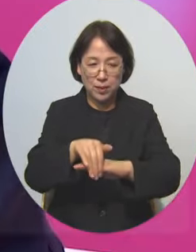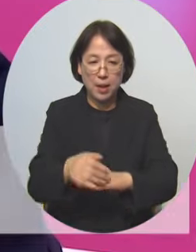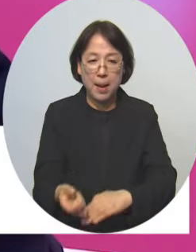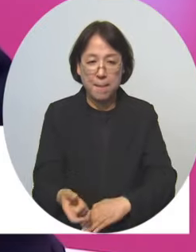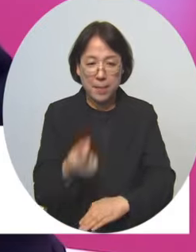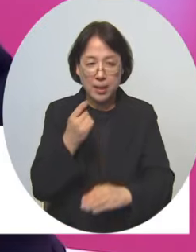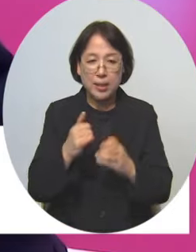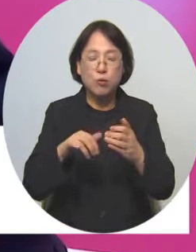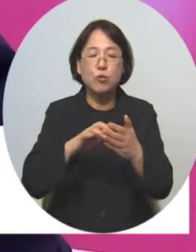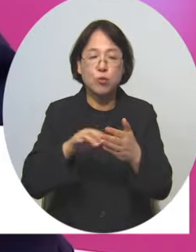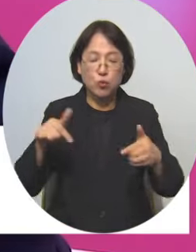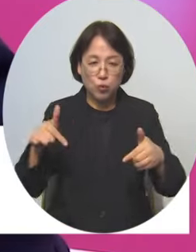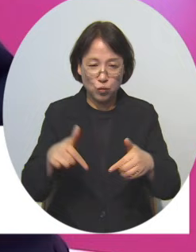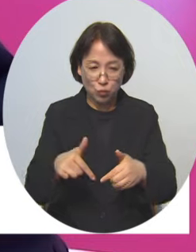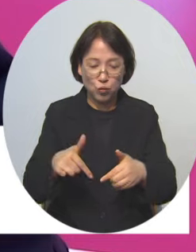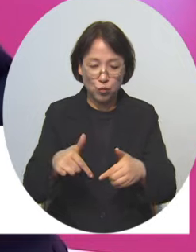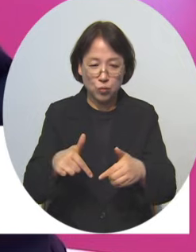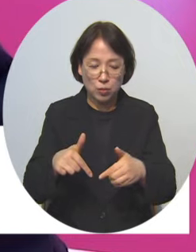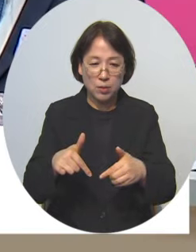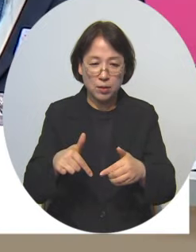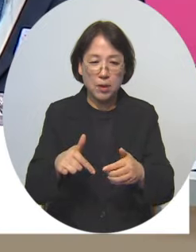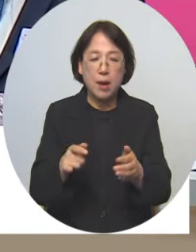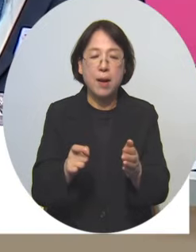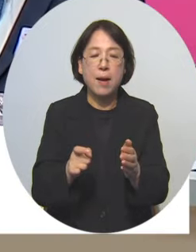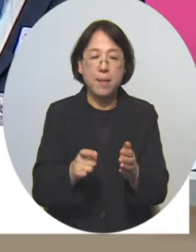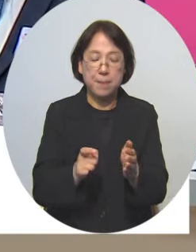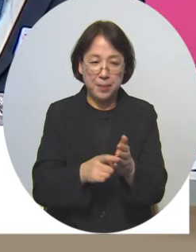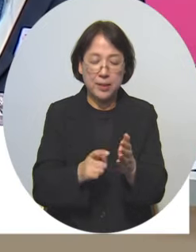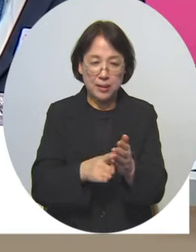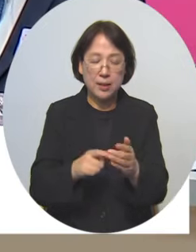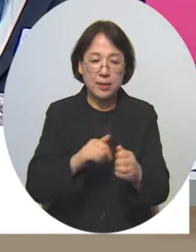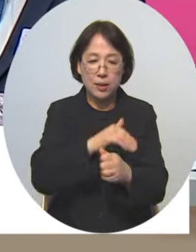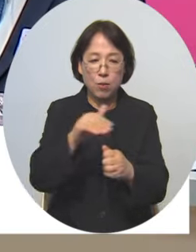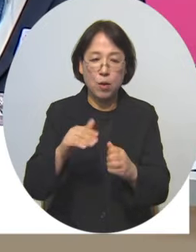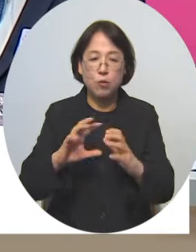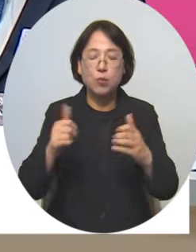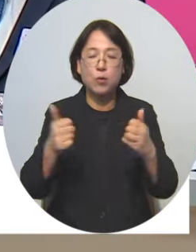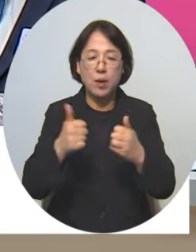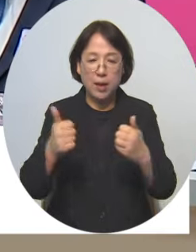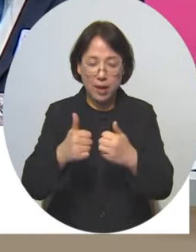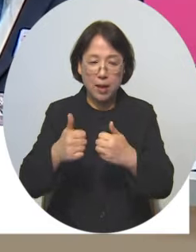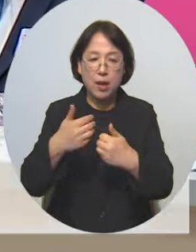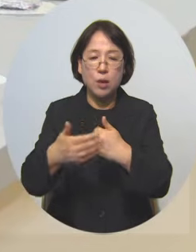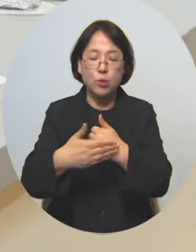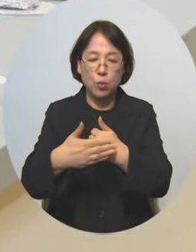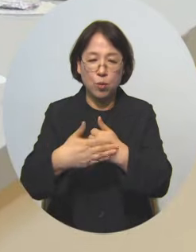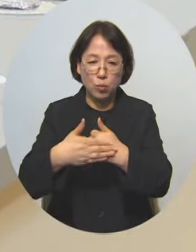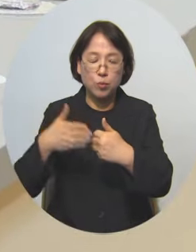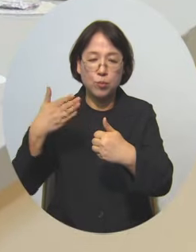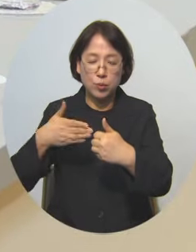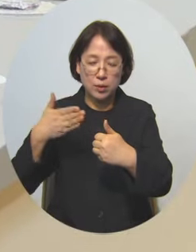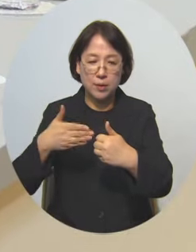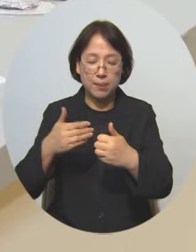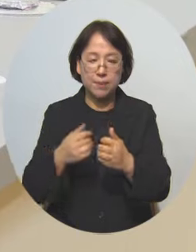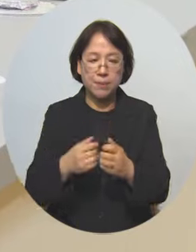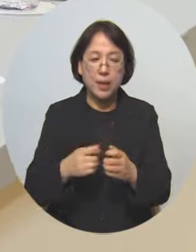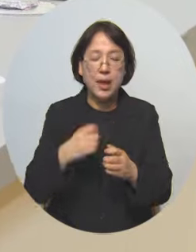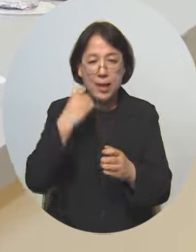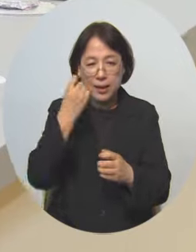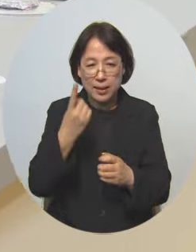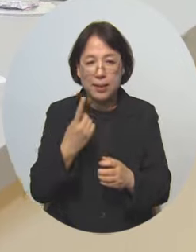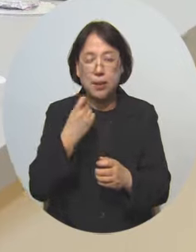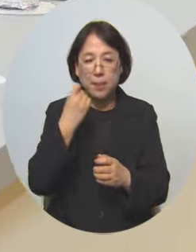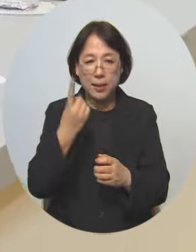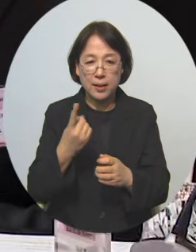신속한 인구전략기획부 출범을 위해 국회에 협조를 당부하는 한편 부처 신설 전이라도 매달 인구 비상대책회의를